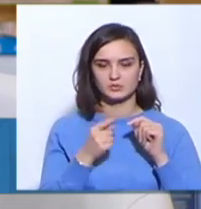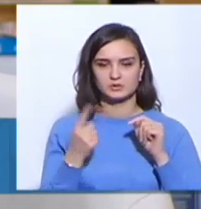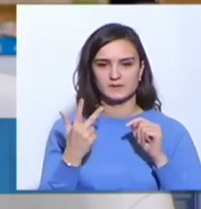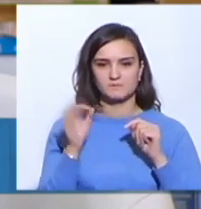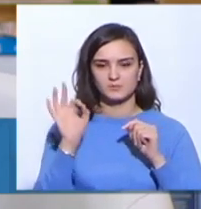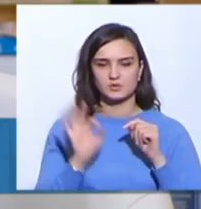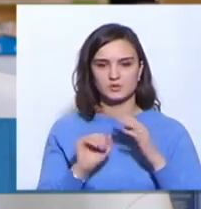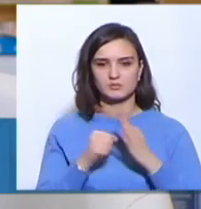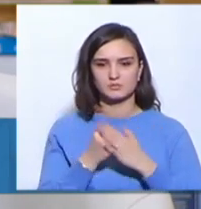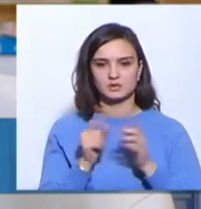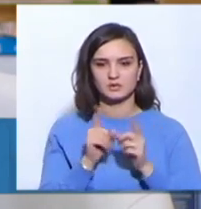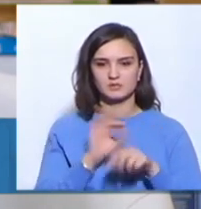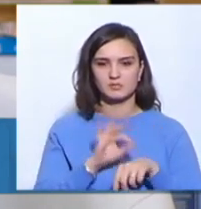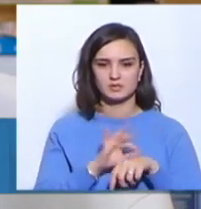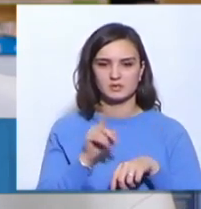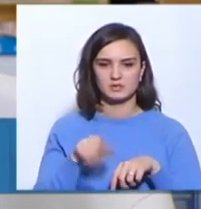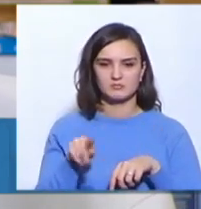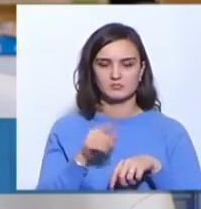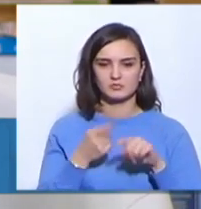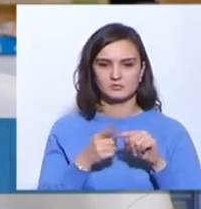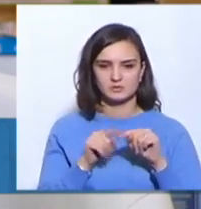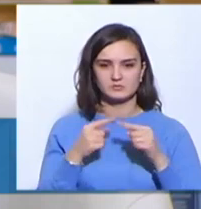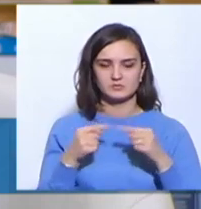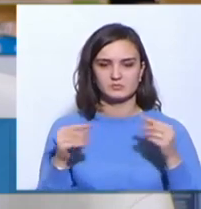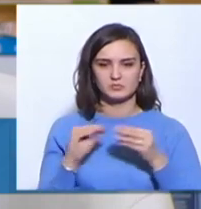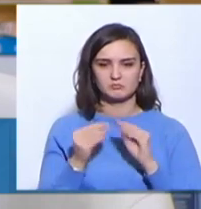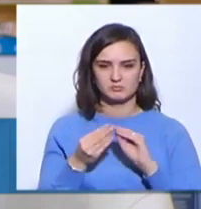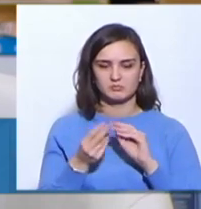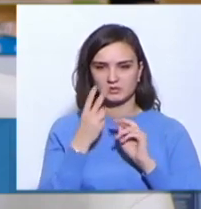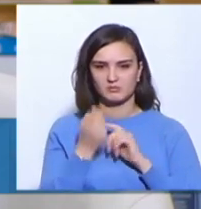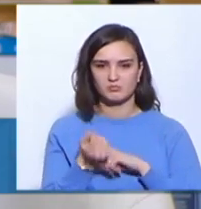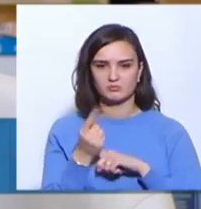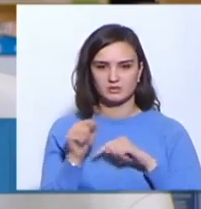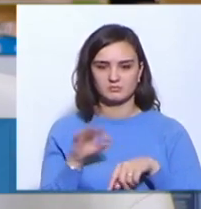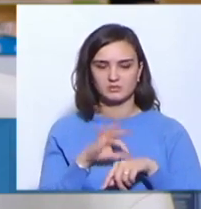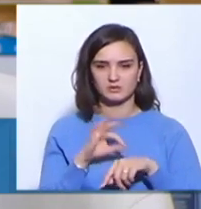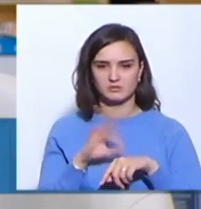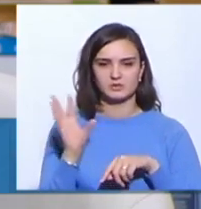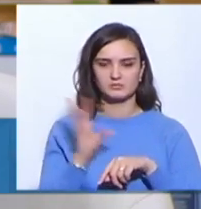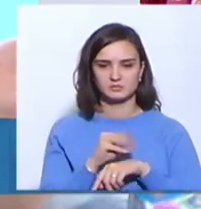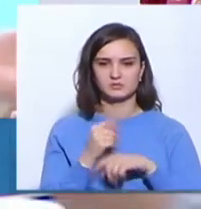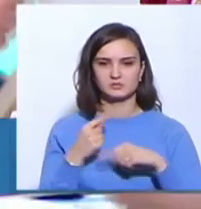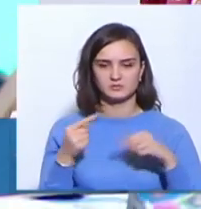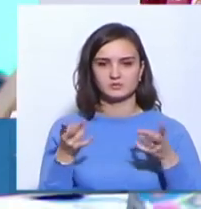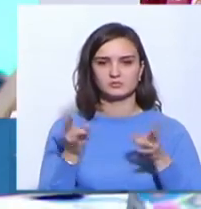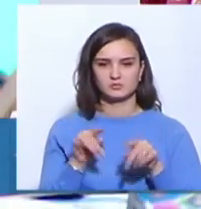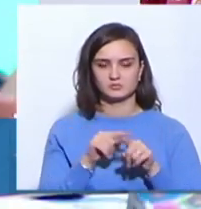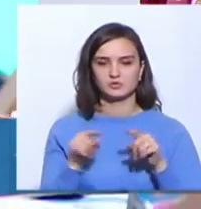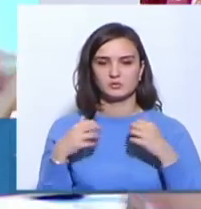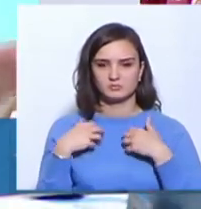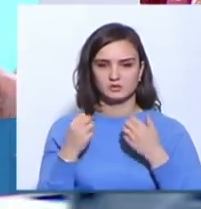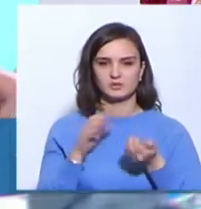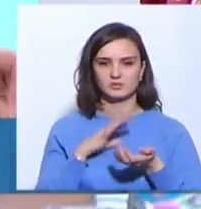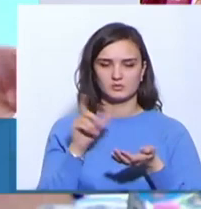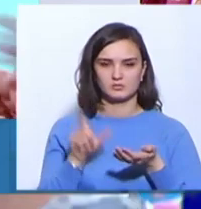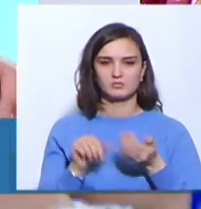0-1-3%-ამდეა ისეთი პაციენტების რიცხვი, რომელთაც აი რა გარკვეული პრობლემები გამოვლინდათ აი ამ დაავადებასთან მიმართებით. რა თქმა უნდა, იქ